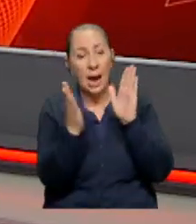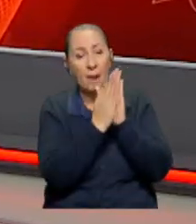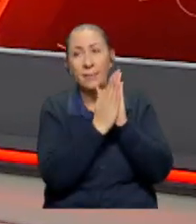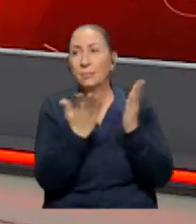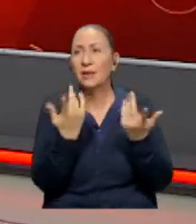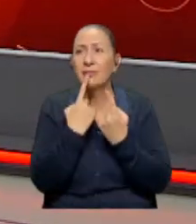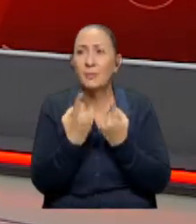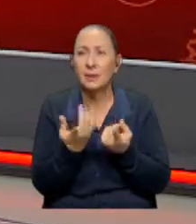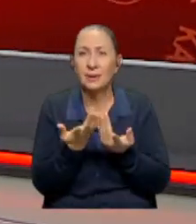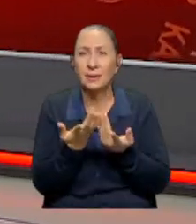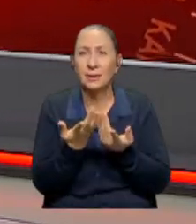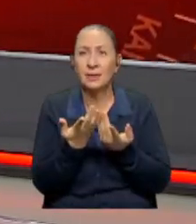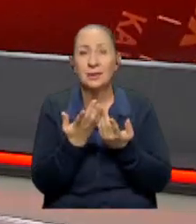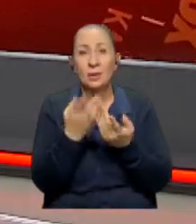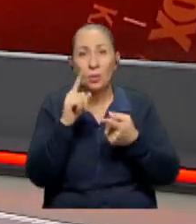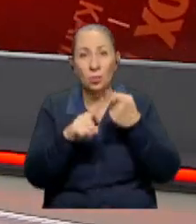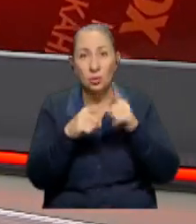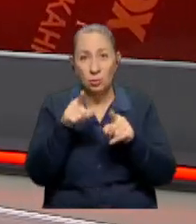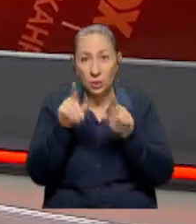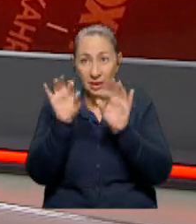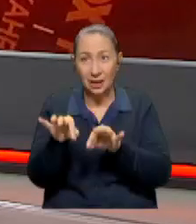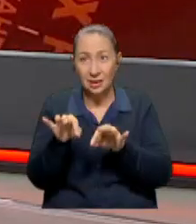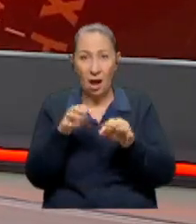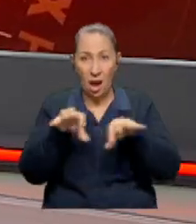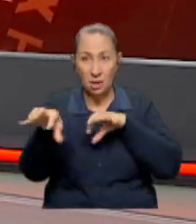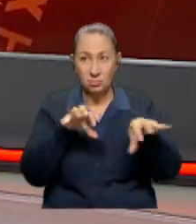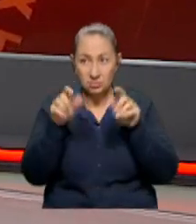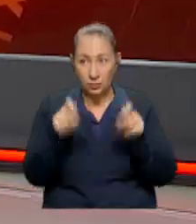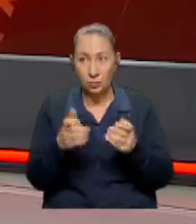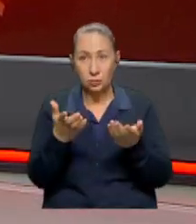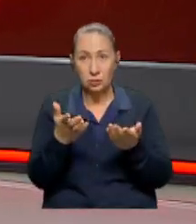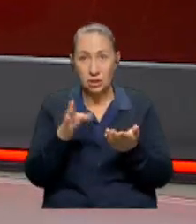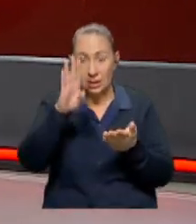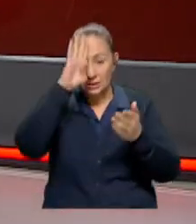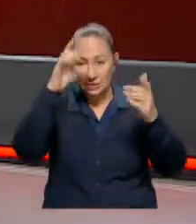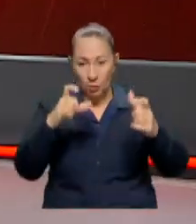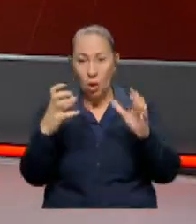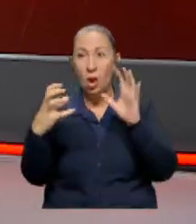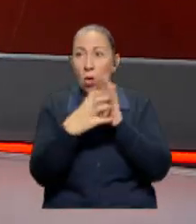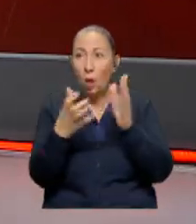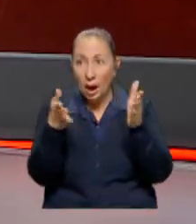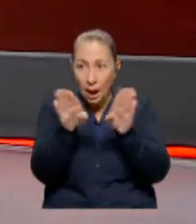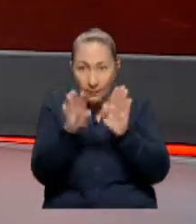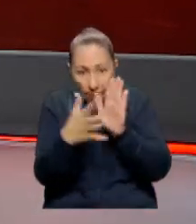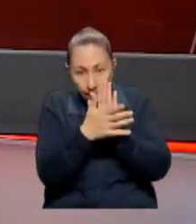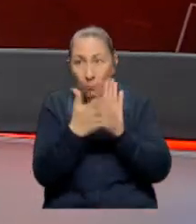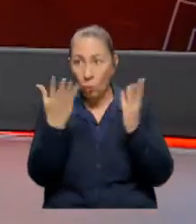kapatmak ne demekmiş? Siyaseti buraya mı vardırdık, kutuplaşmayı? Ya İstanbul'un logosu kapatılır mı?